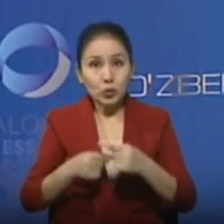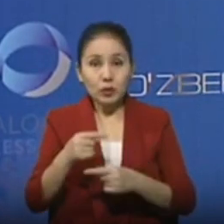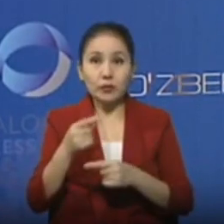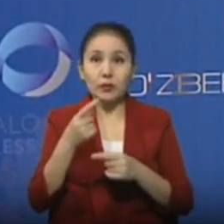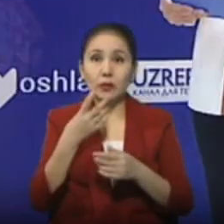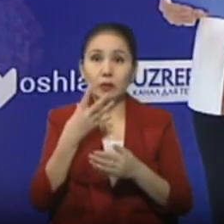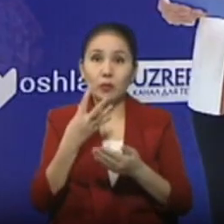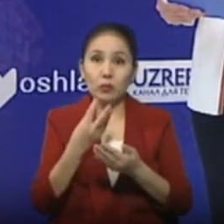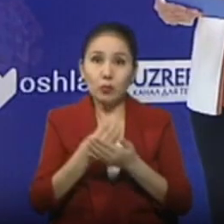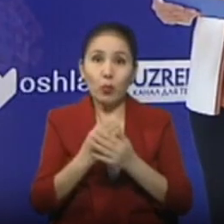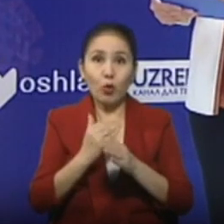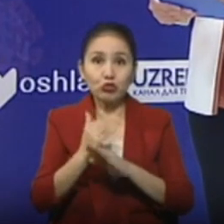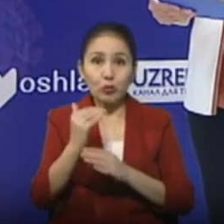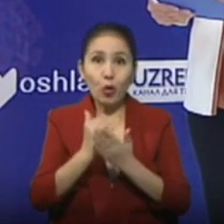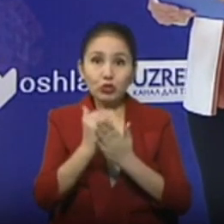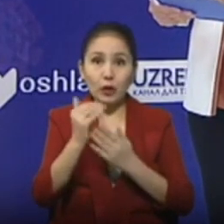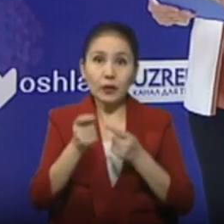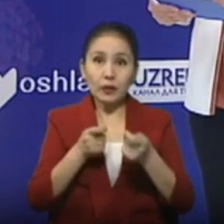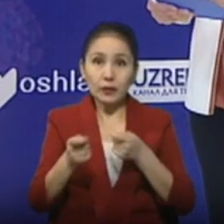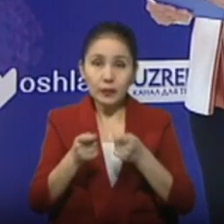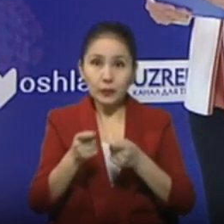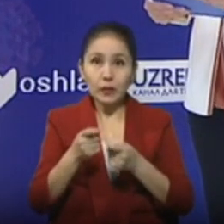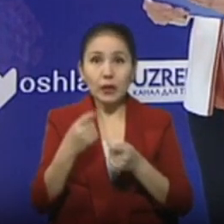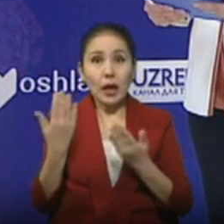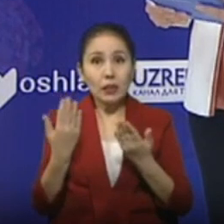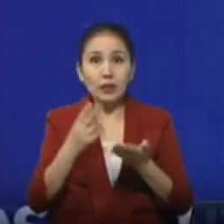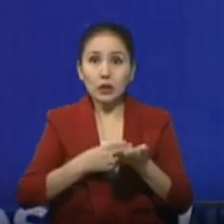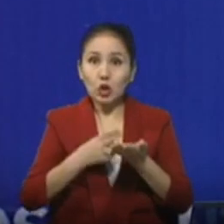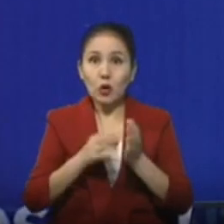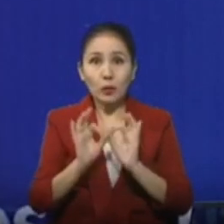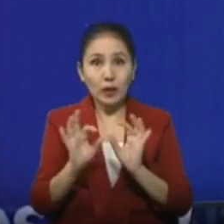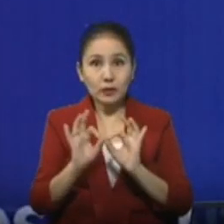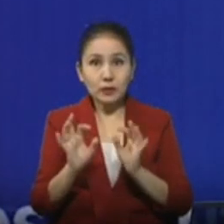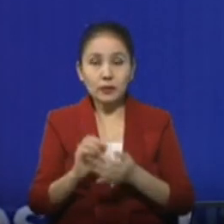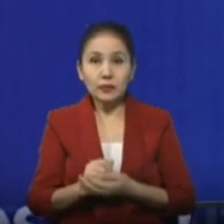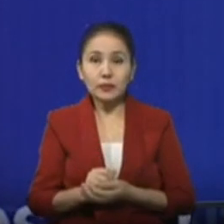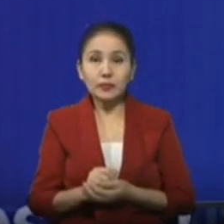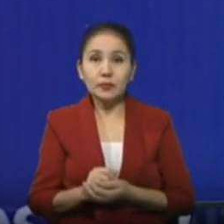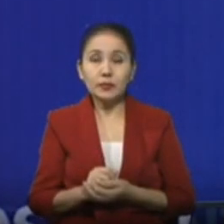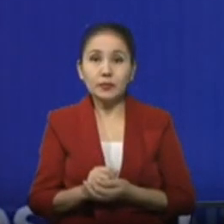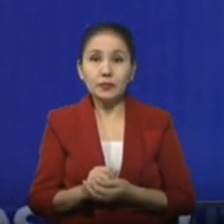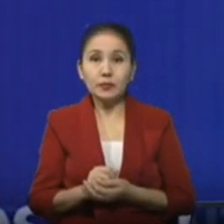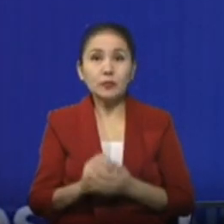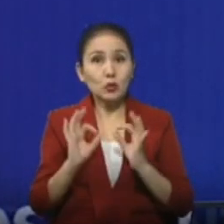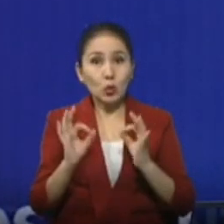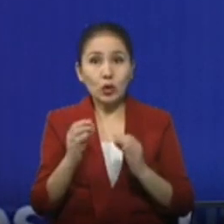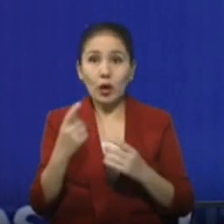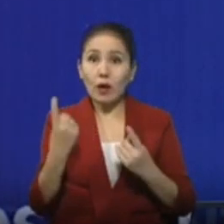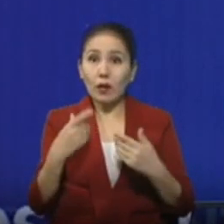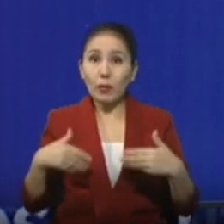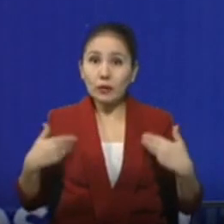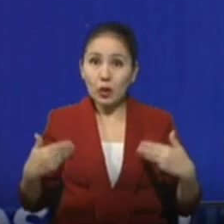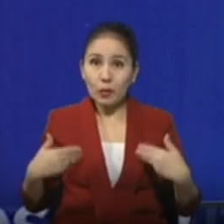boshqarmasi boshlig'i sifatida ushbu holatlarga qanday izoh berasiz? To'g'ri, avvalambor assalomu